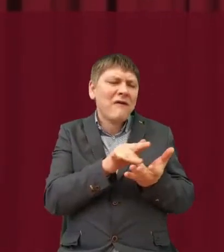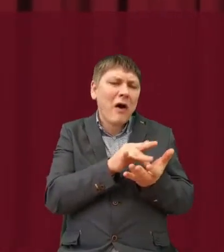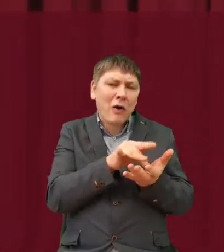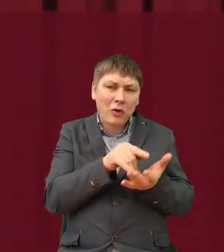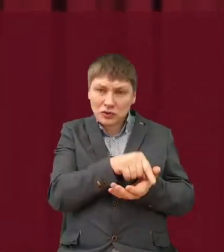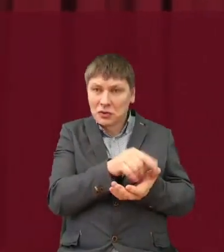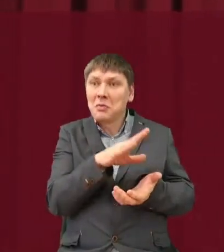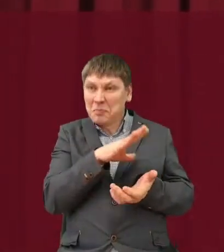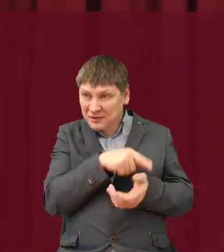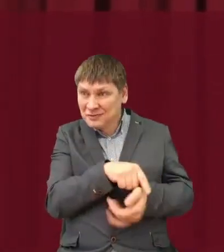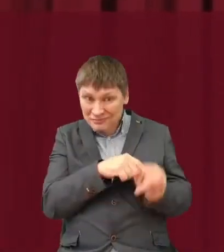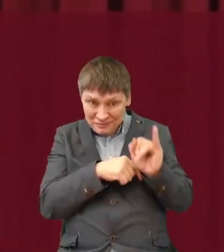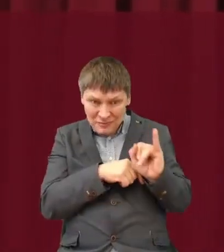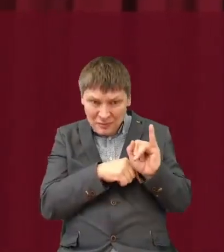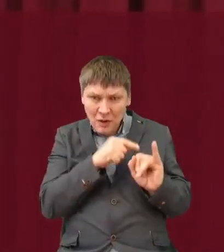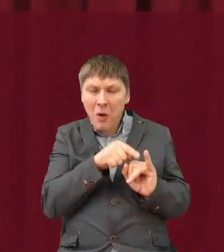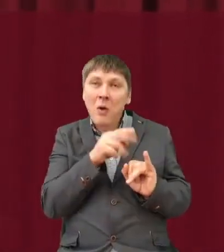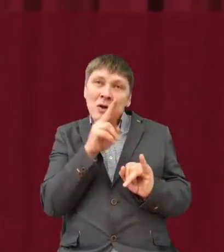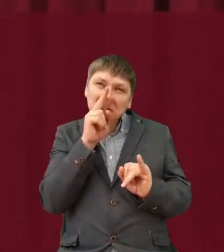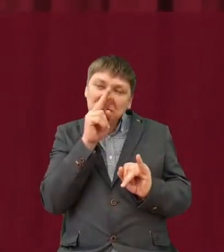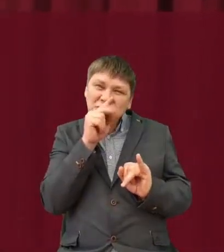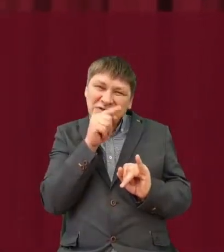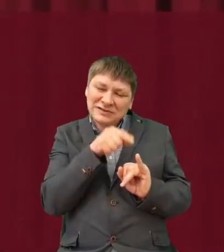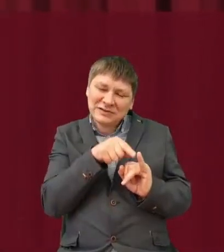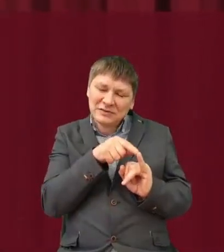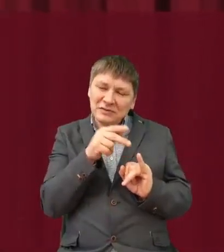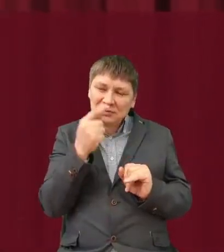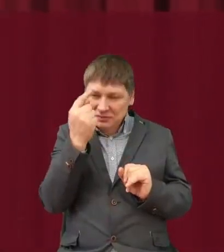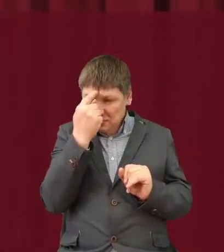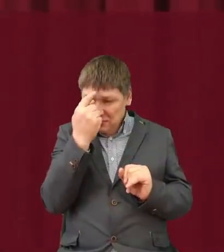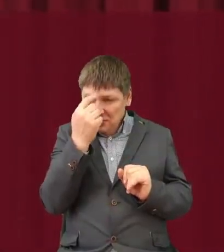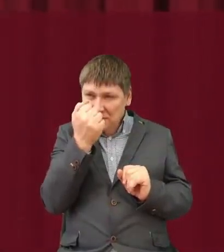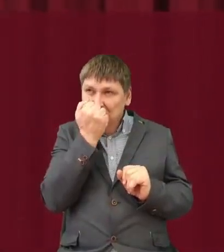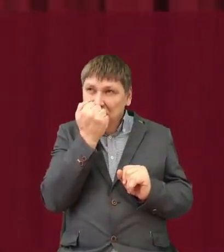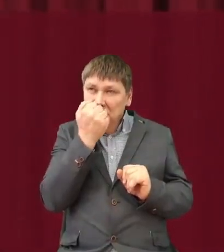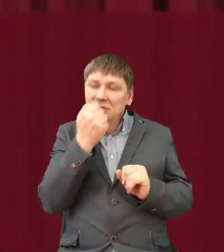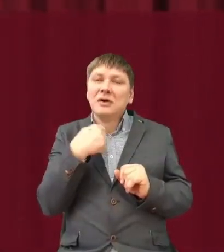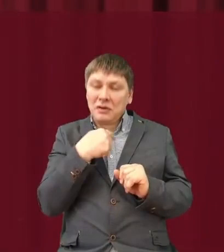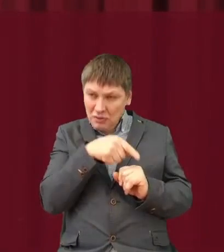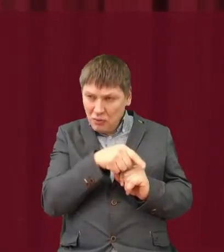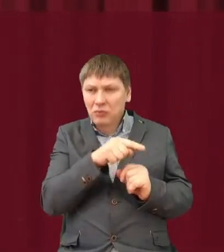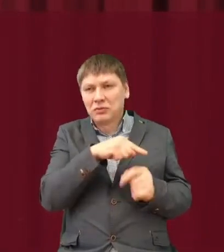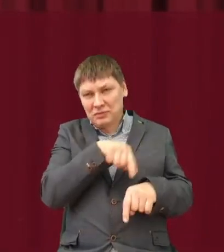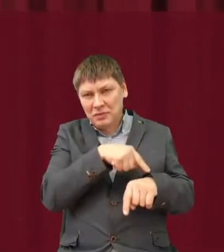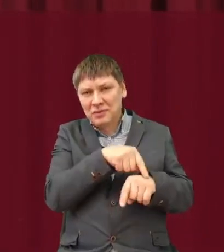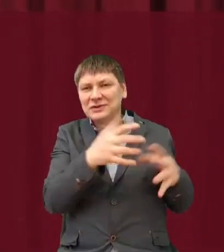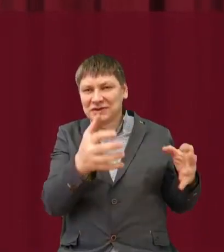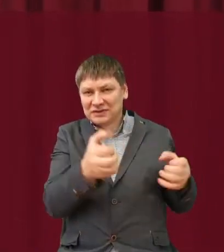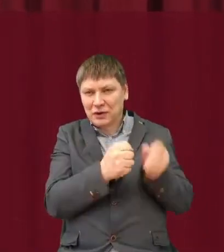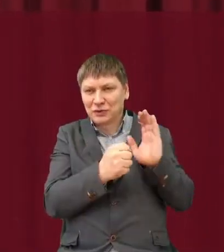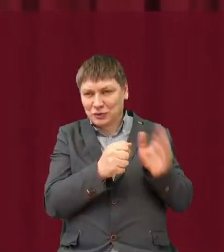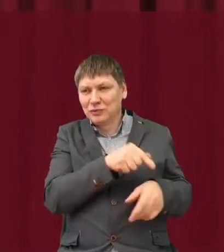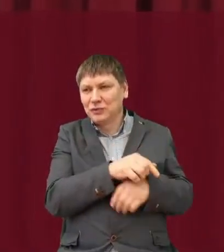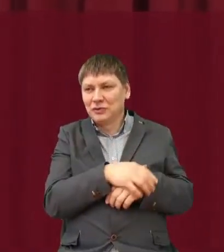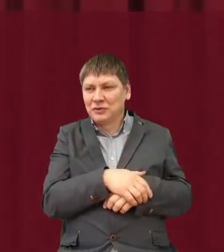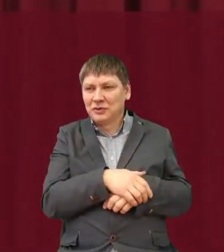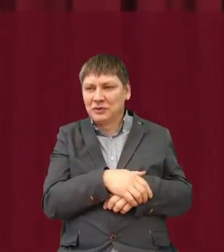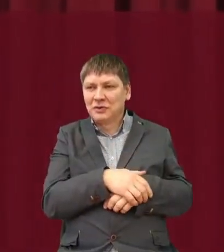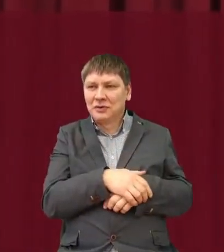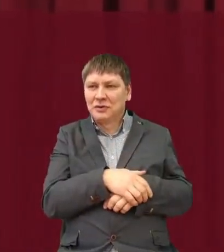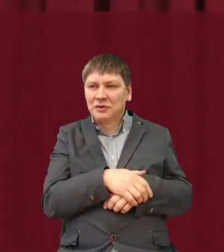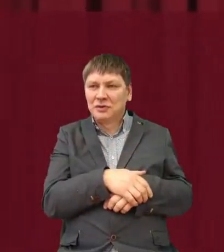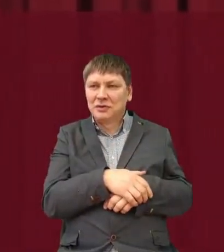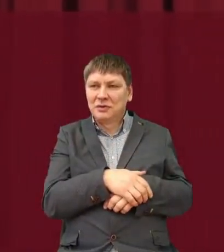который был таковым но который раскаялся перед Богом я верю он будет спасен еще одно место писания